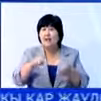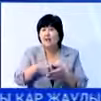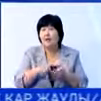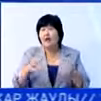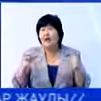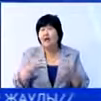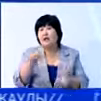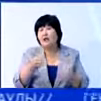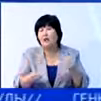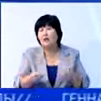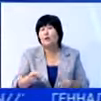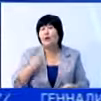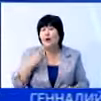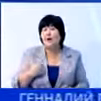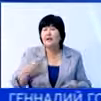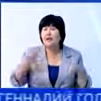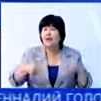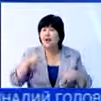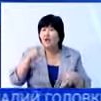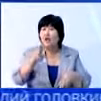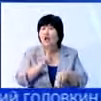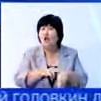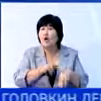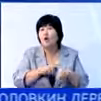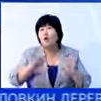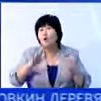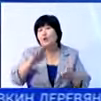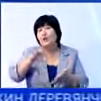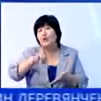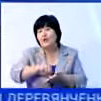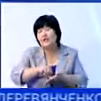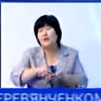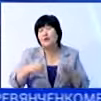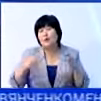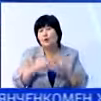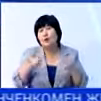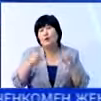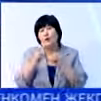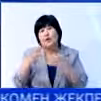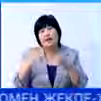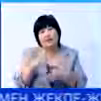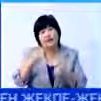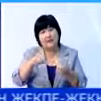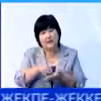Алатоп бәсекесінде әскерилер, кеденшілер, полицейлер мен төтеншеліктерден құралған 12 команда сынға түсті.